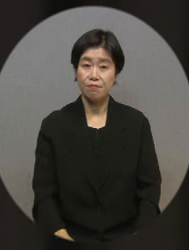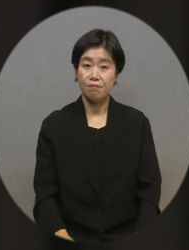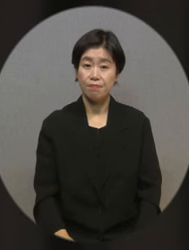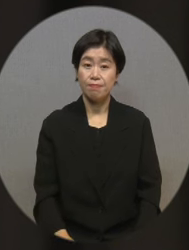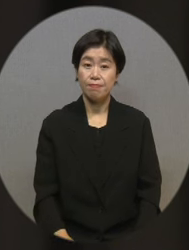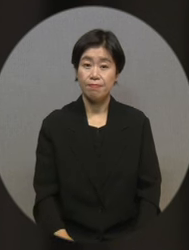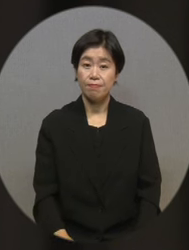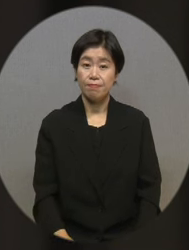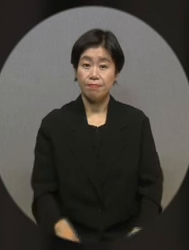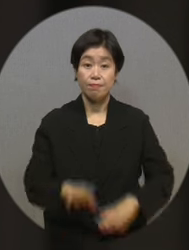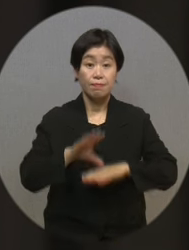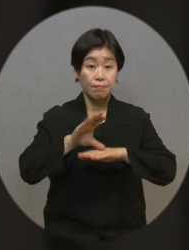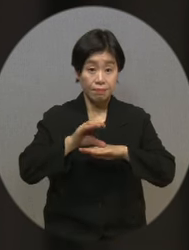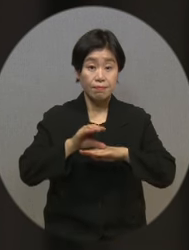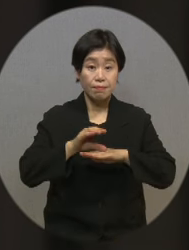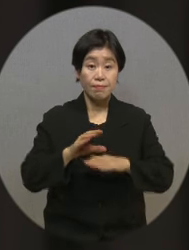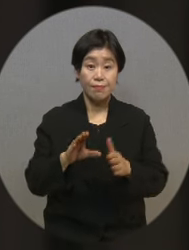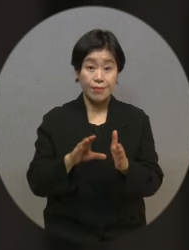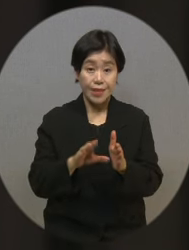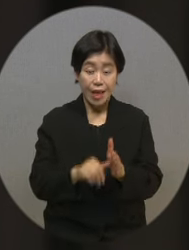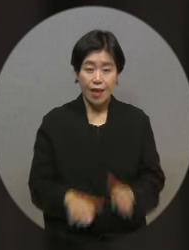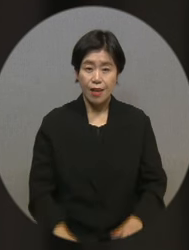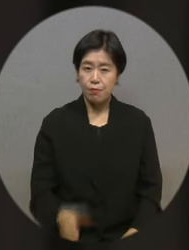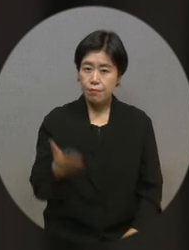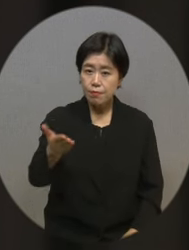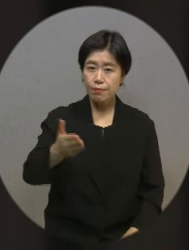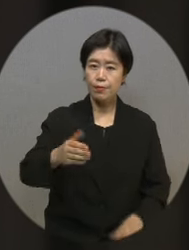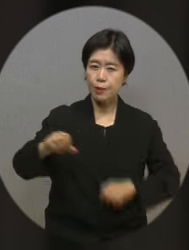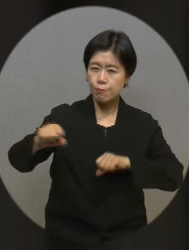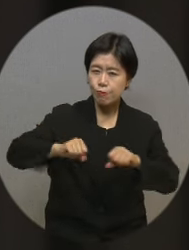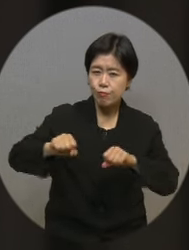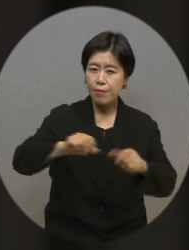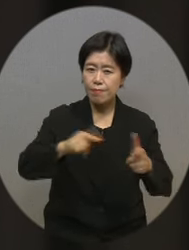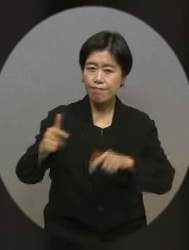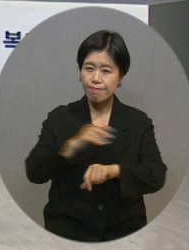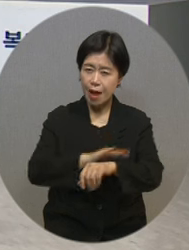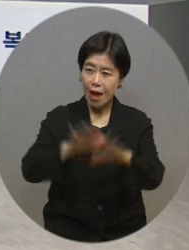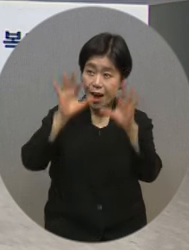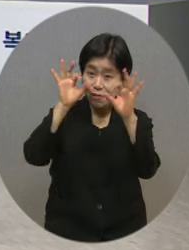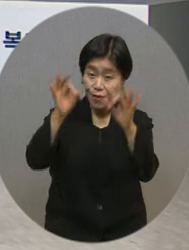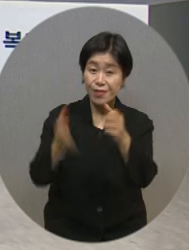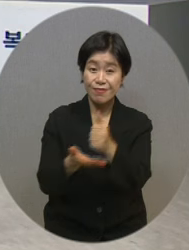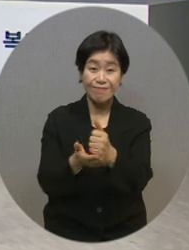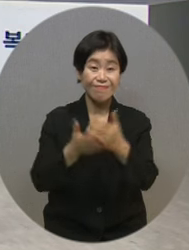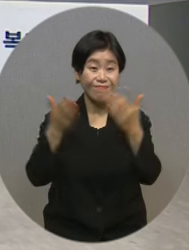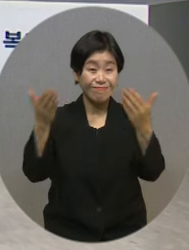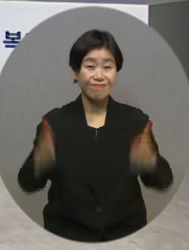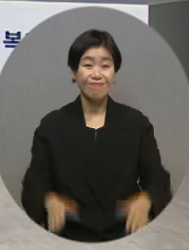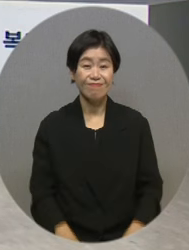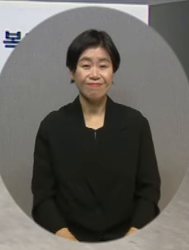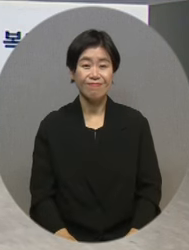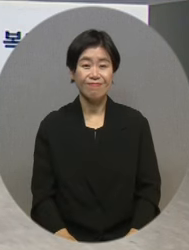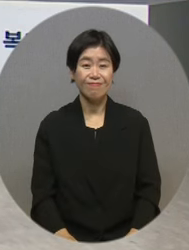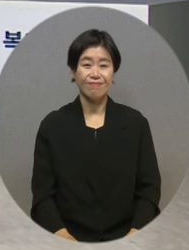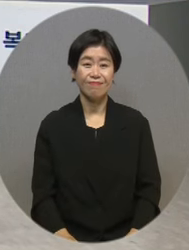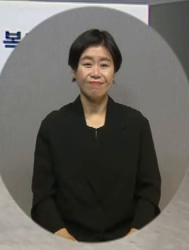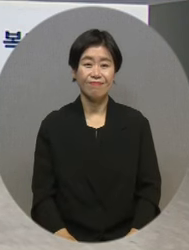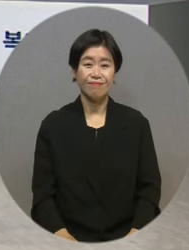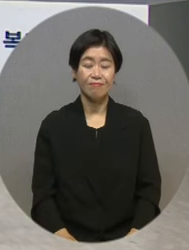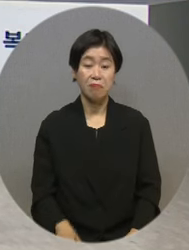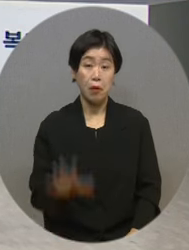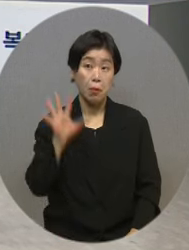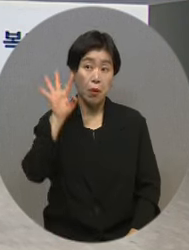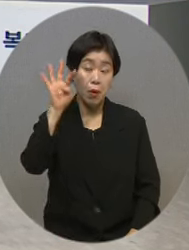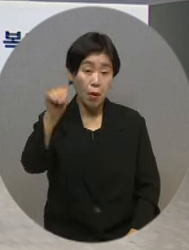신문고에서도 그 의정 활동 아주 열심히 응원하면서 지켜보겠습니다. 서미화 더불어민주연합 당선인. 이제